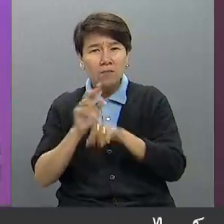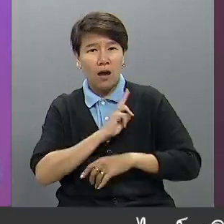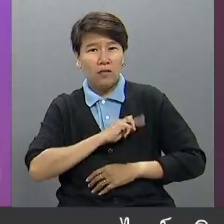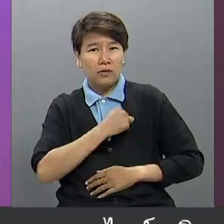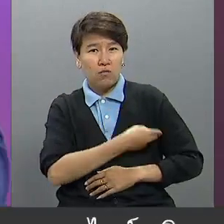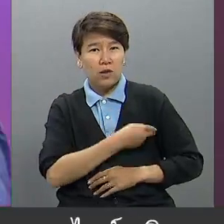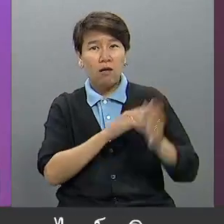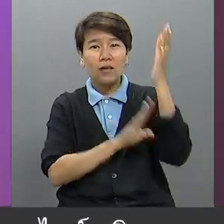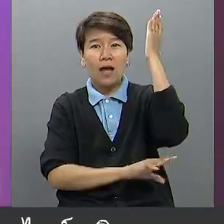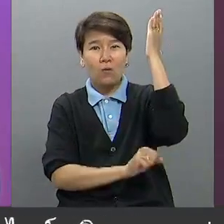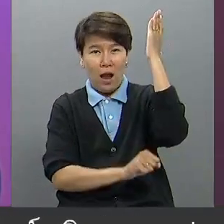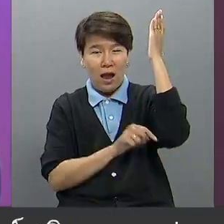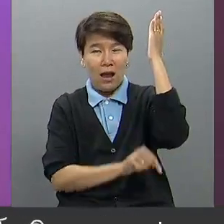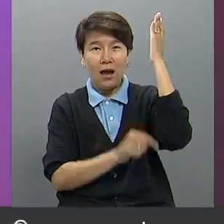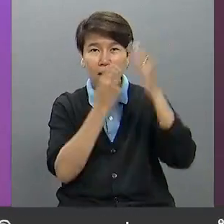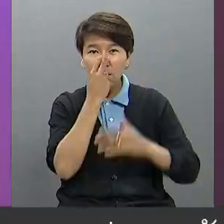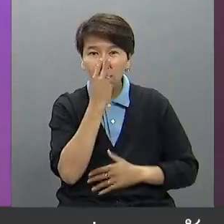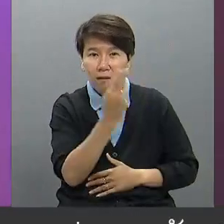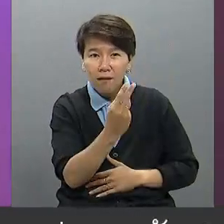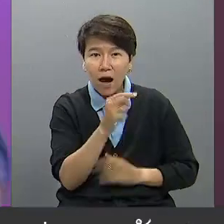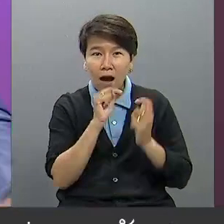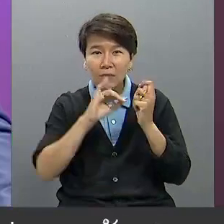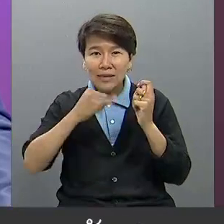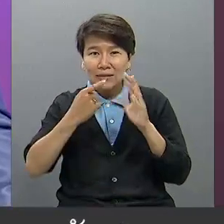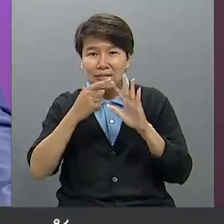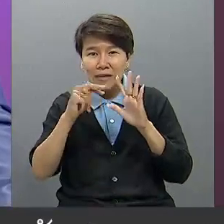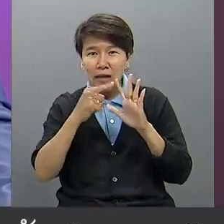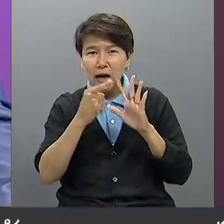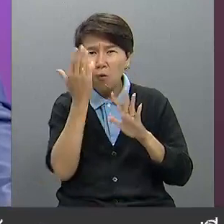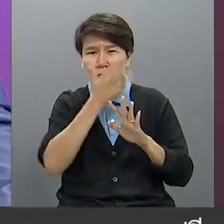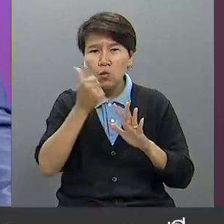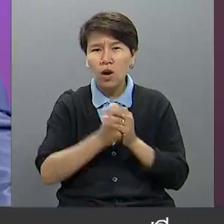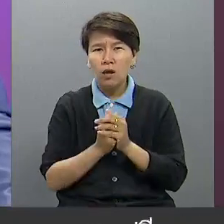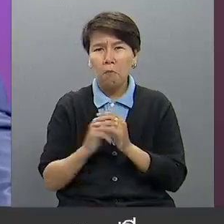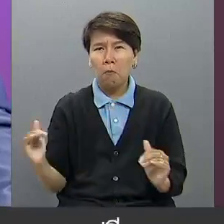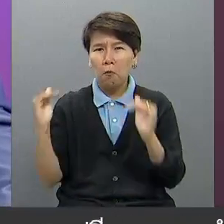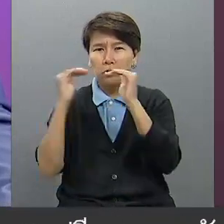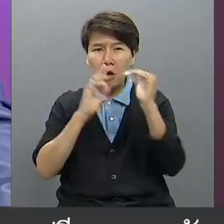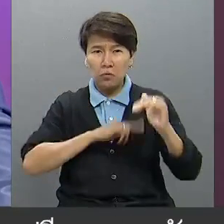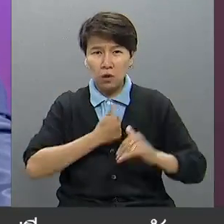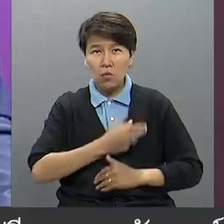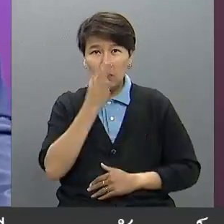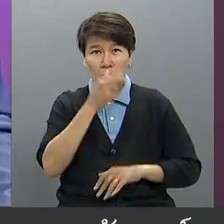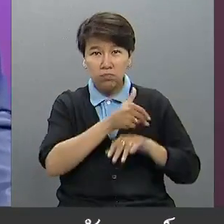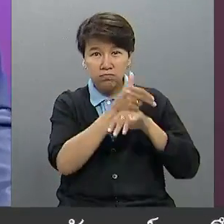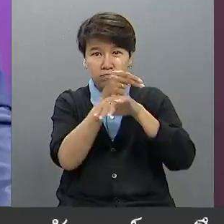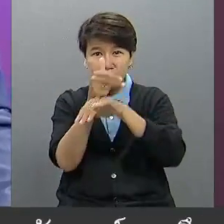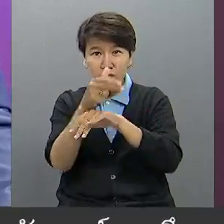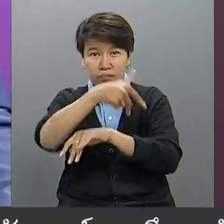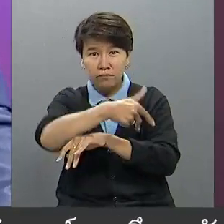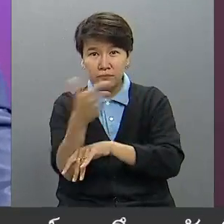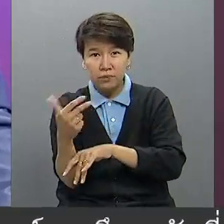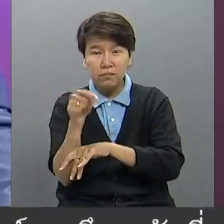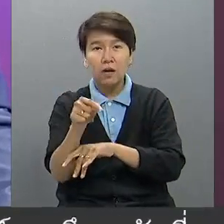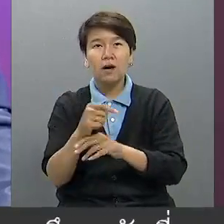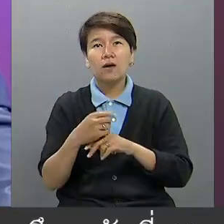บอกเลยว่าอยากให้คุณผู้ชมเห็นภาพสวยๆภาพนี้ชุดนี้มากๆนะครับเพราะว่าช่างภาพจากไทย PBS พี่แว่นนะครับคุณสมชายนะฮะบอก